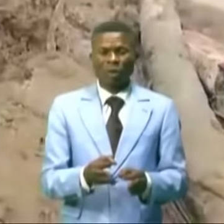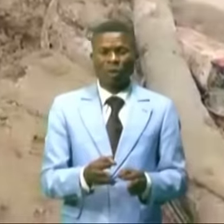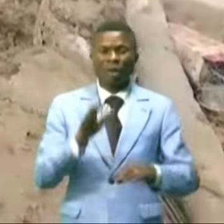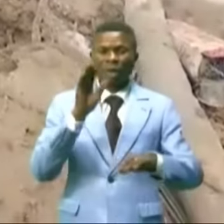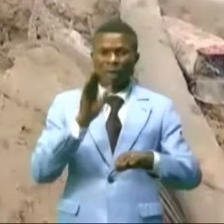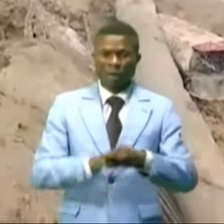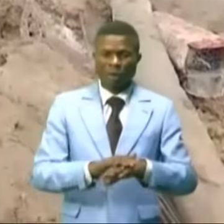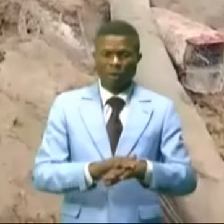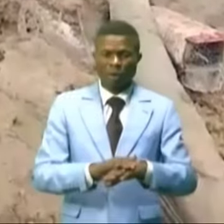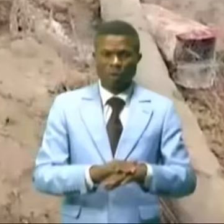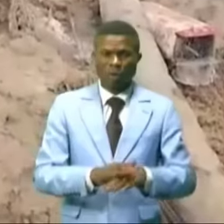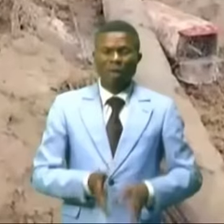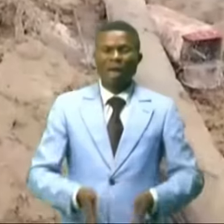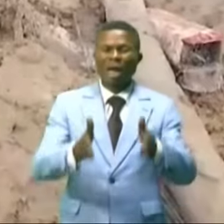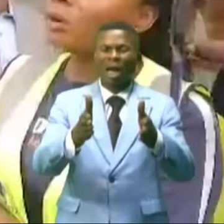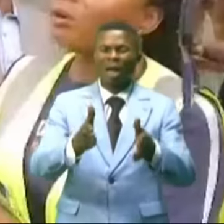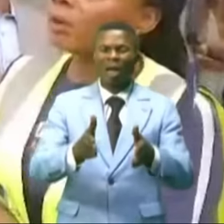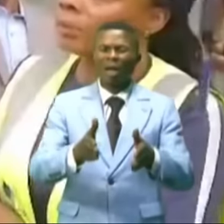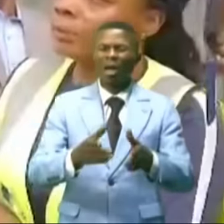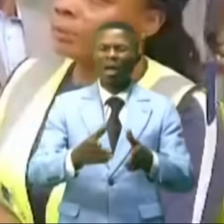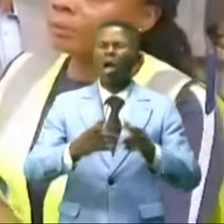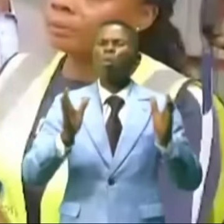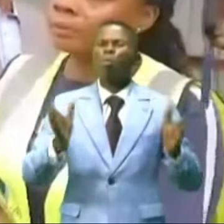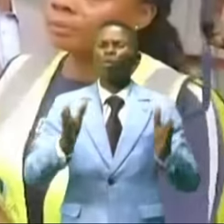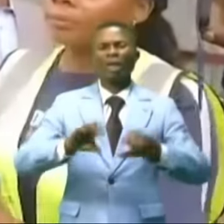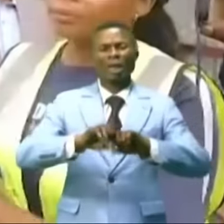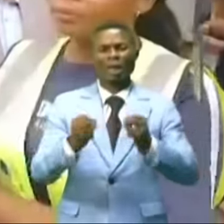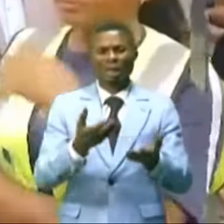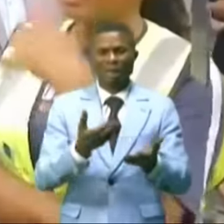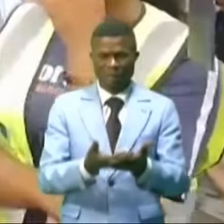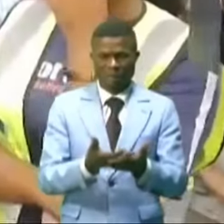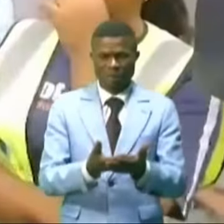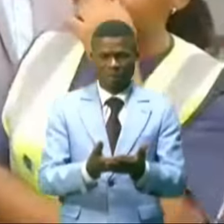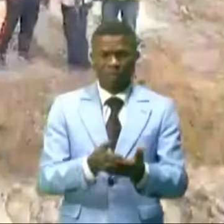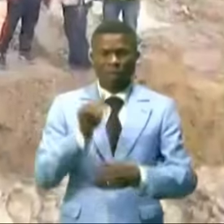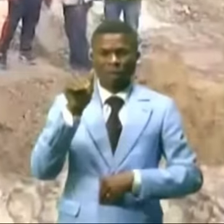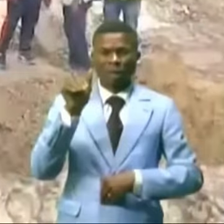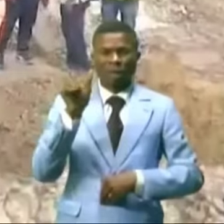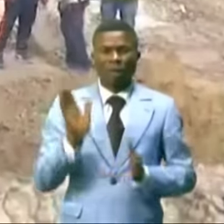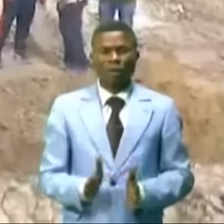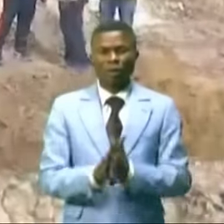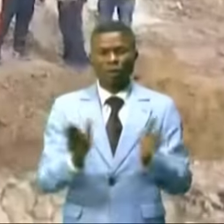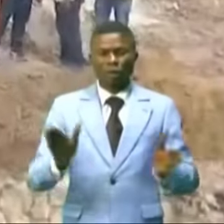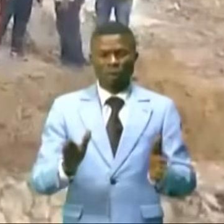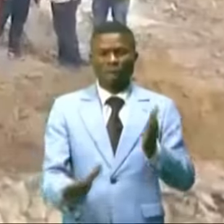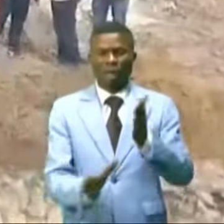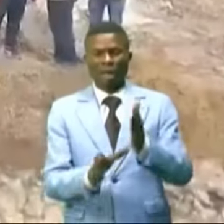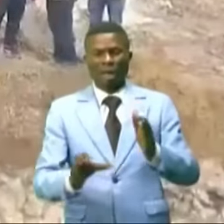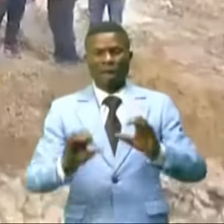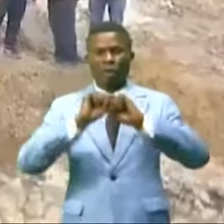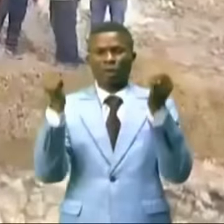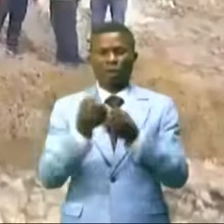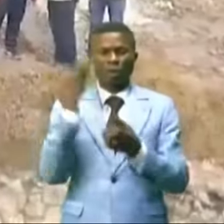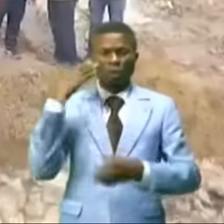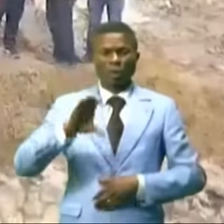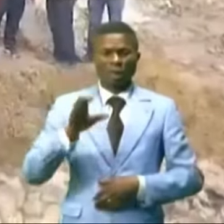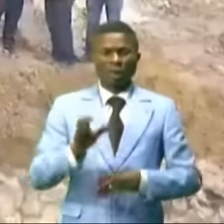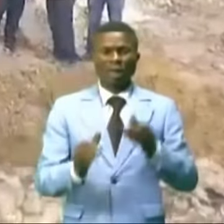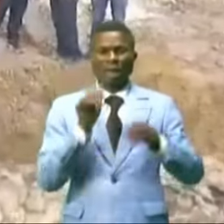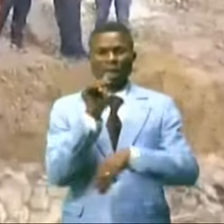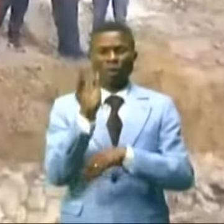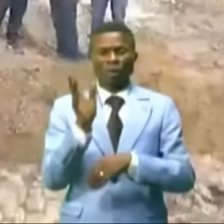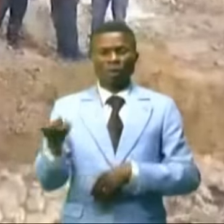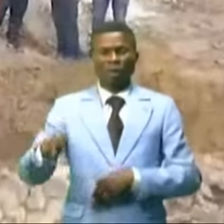à une grosse conduite de 500. Sur place, le directeur général adjoint de la régie des OSA, qu'accompagnait le directeur régional